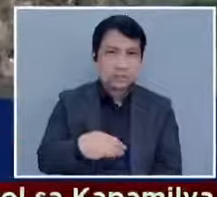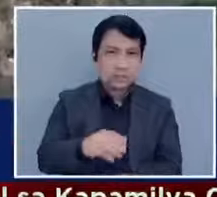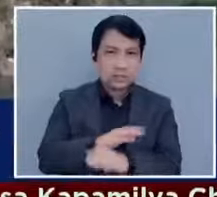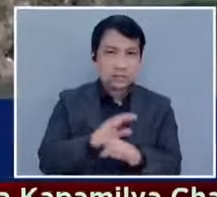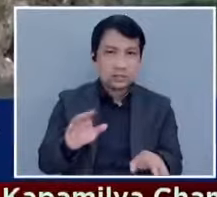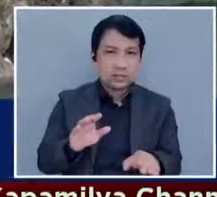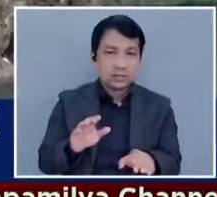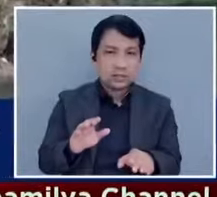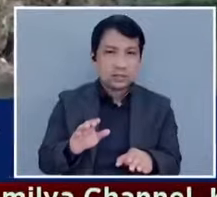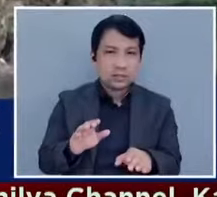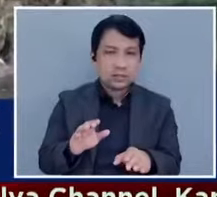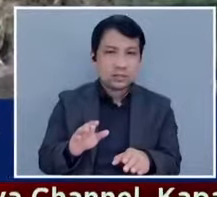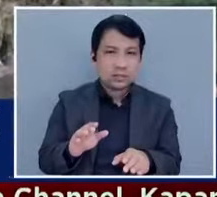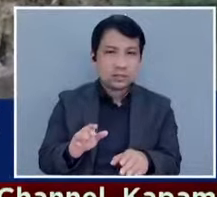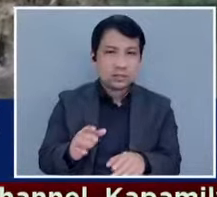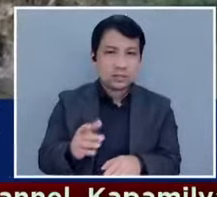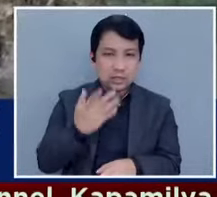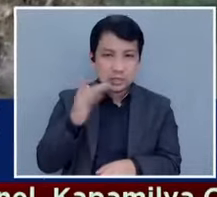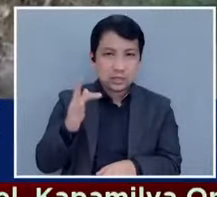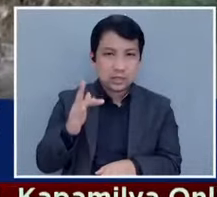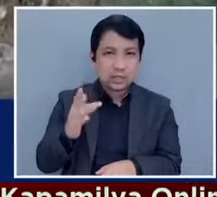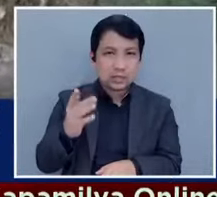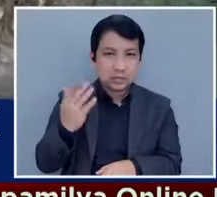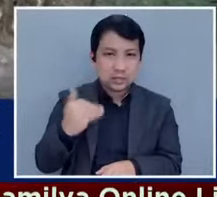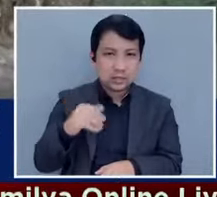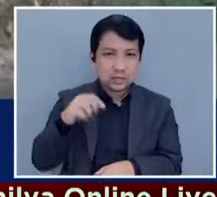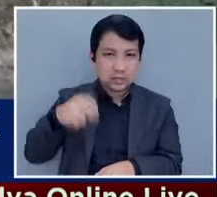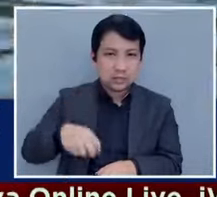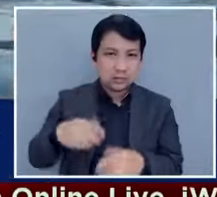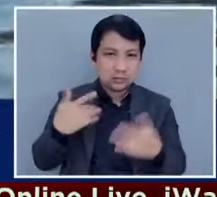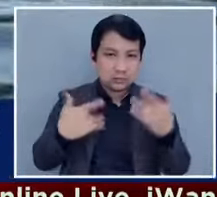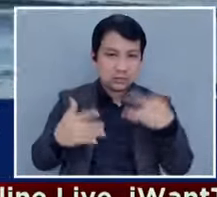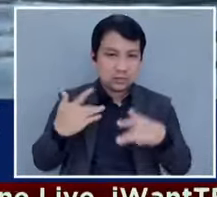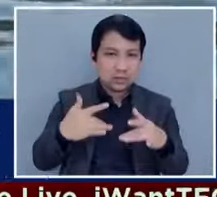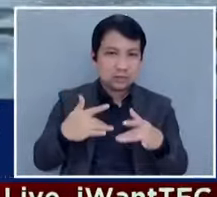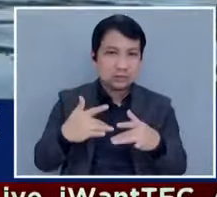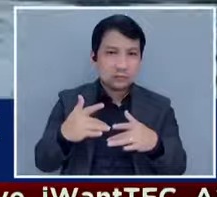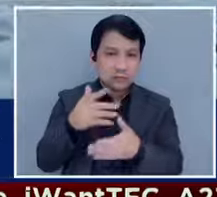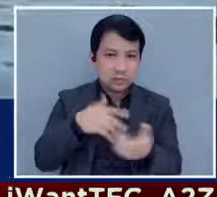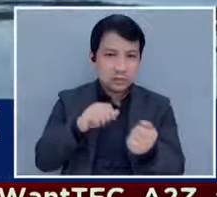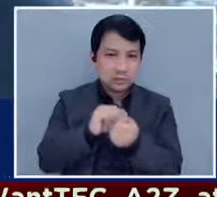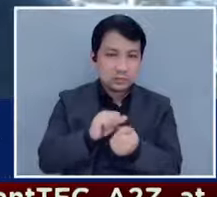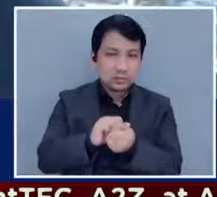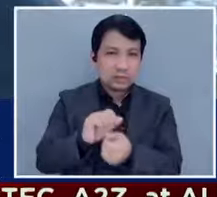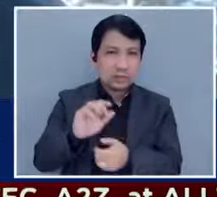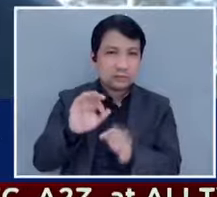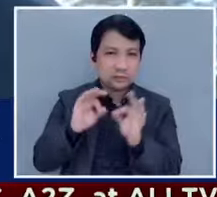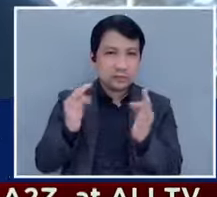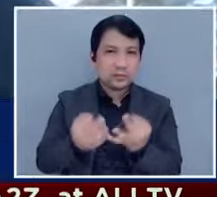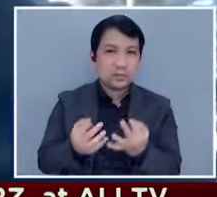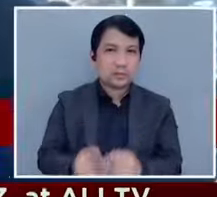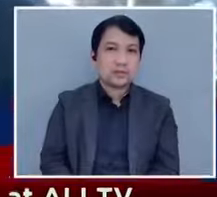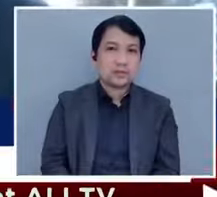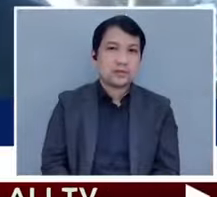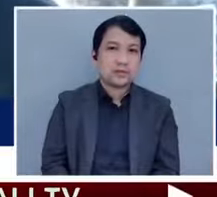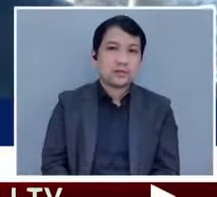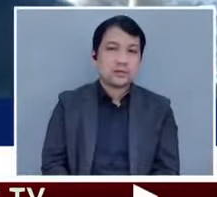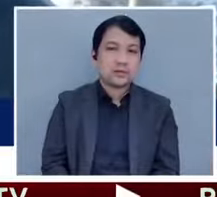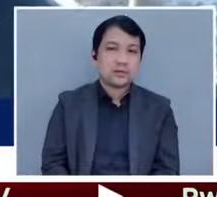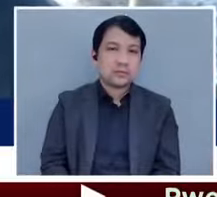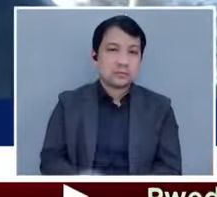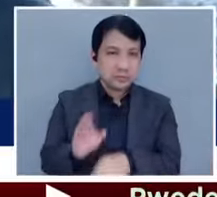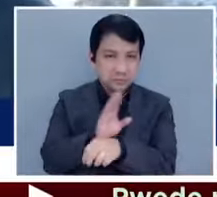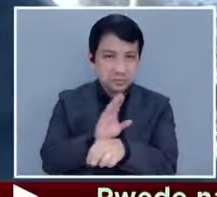mapapasma! Perfect ang lugar para mag-relax at mag-bonding kasama ang pamilya. Habang hindi po busy sa